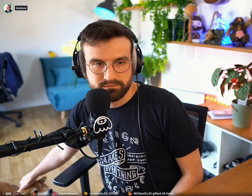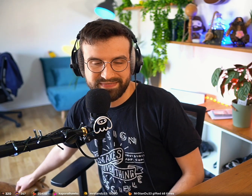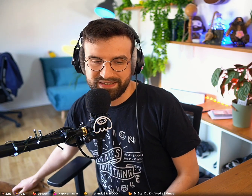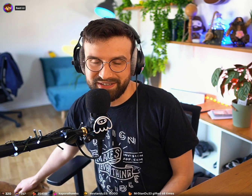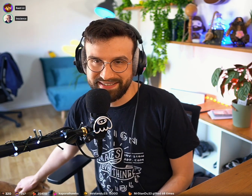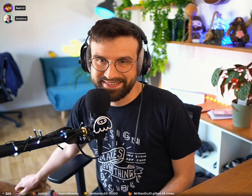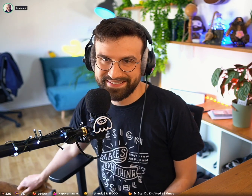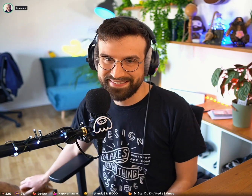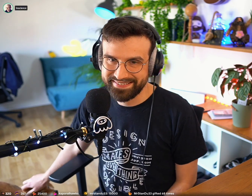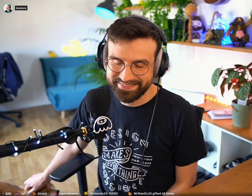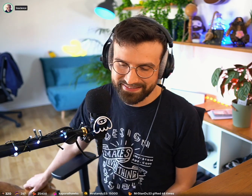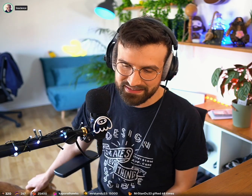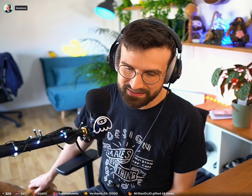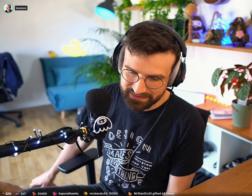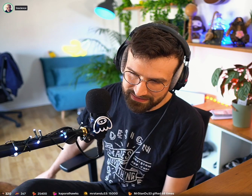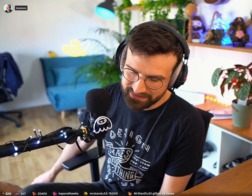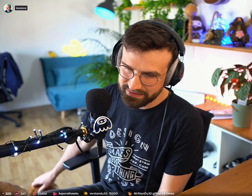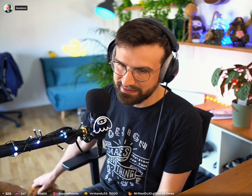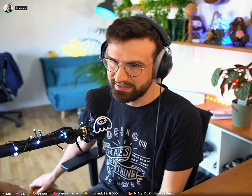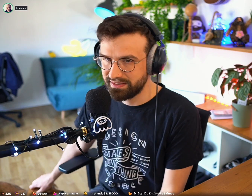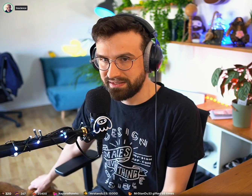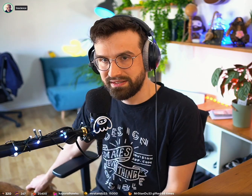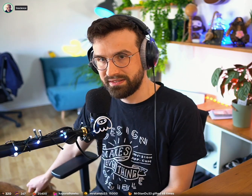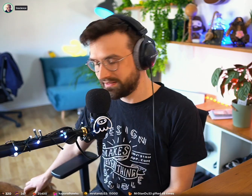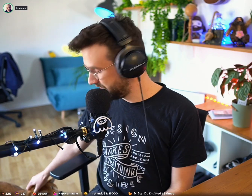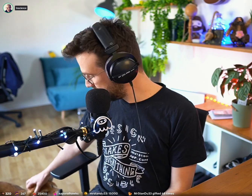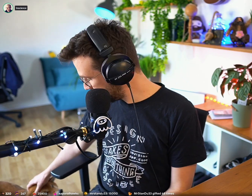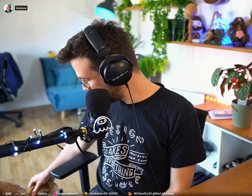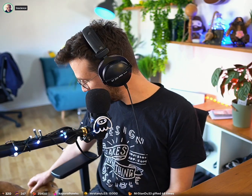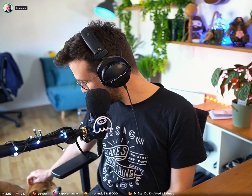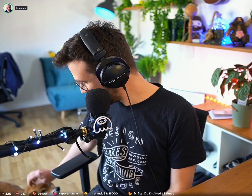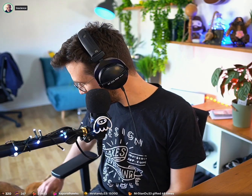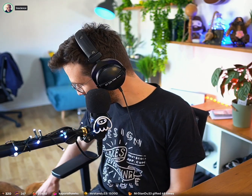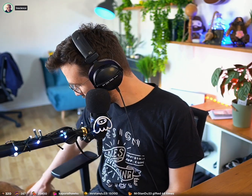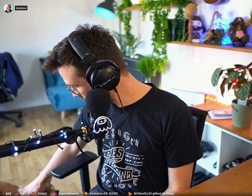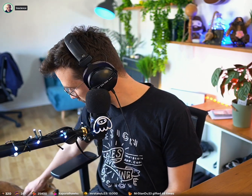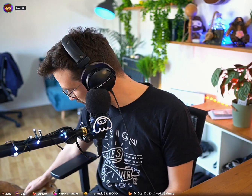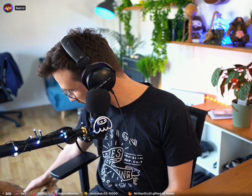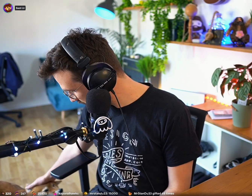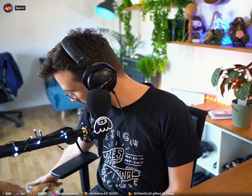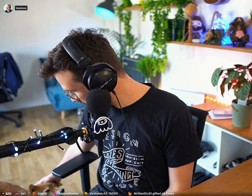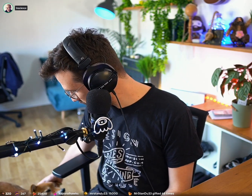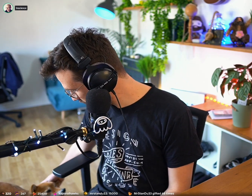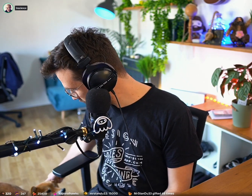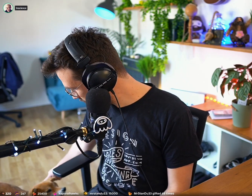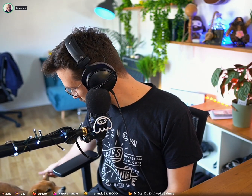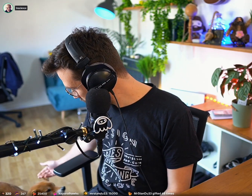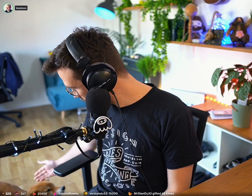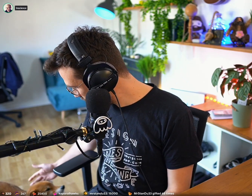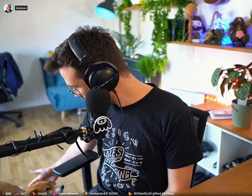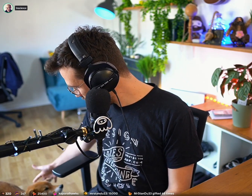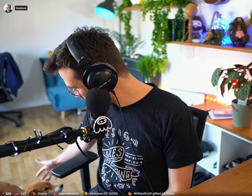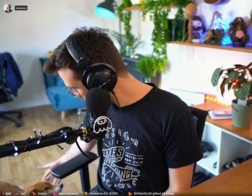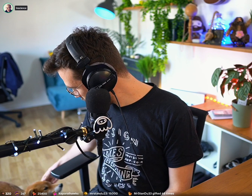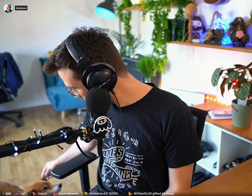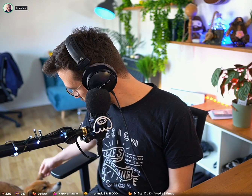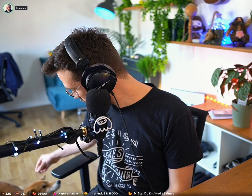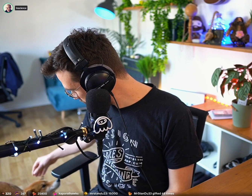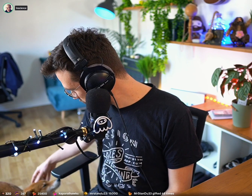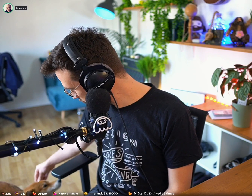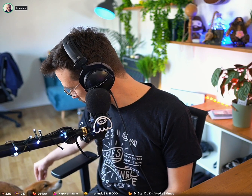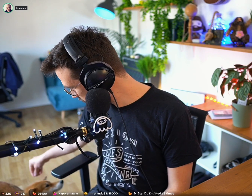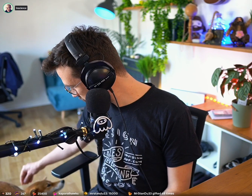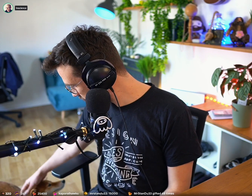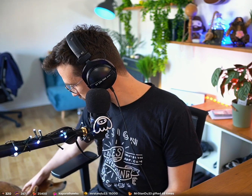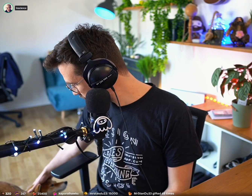marché. Ouais. Comme là, ils vont chercher les parts de marché de Miro, un petit peu de Slack, de Teams avec le vocal. Ouais. Ça fait toujours un peu peur, mais